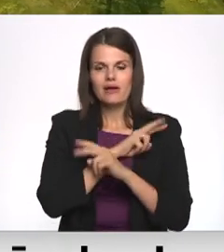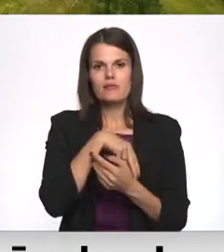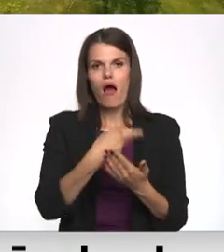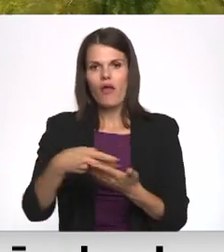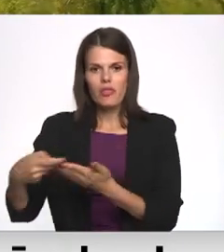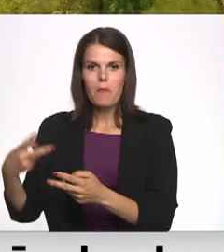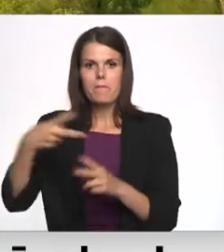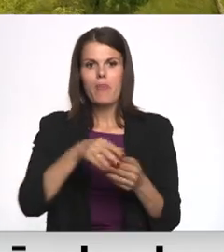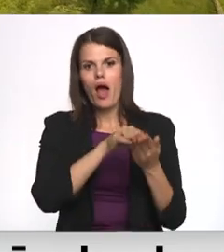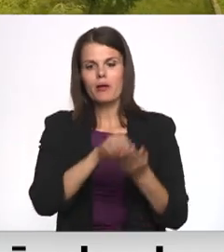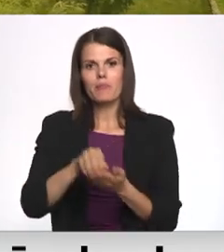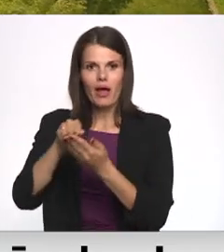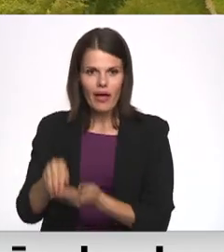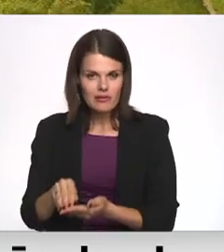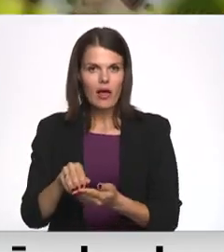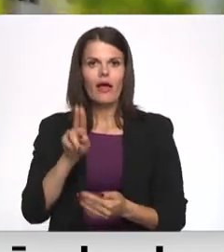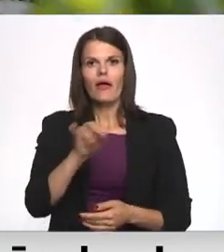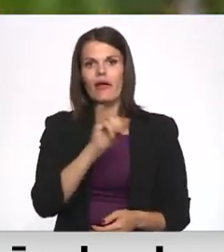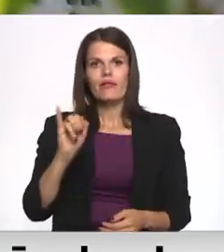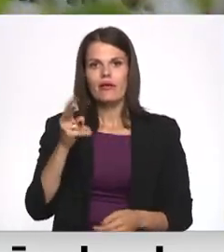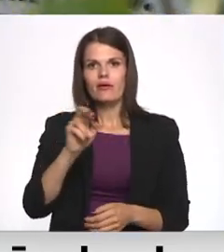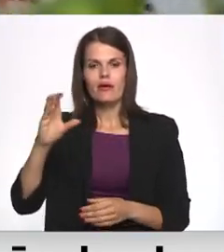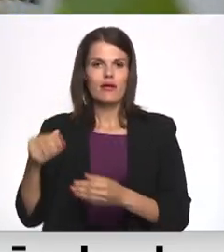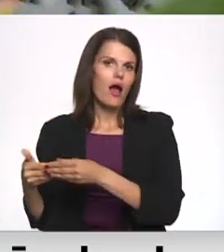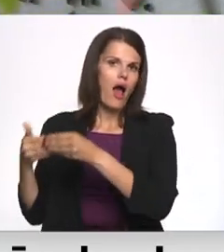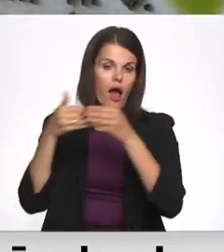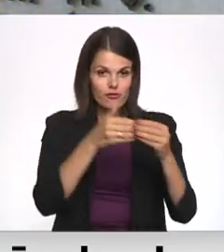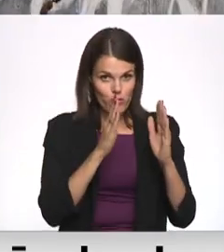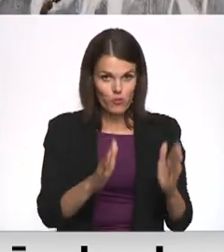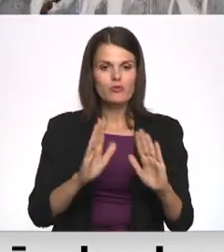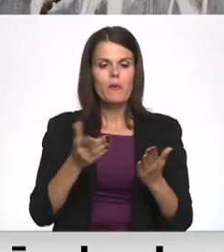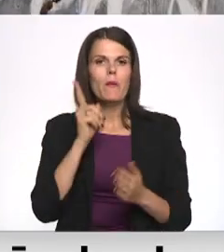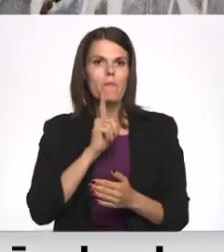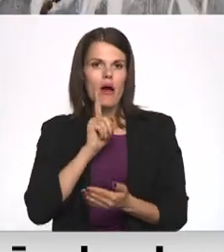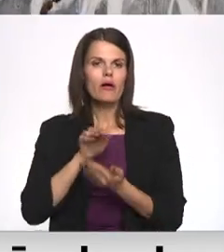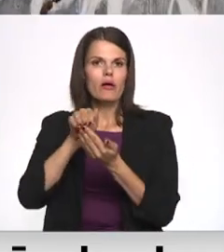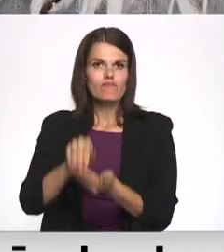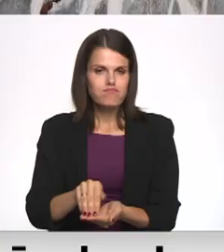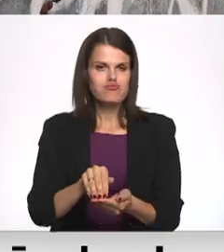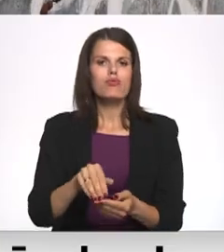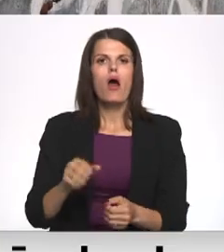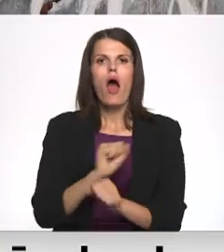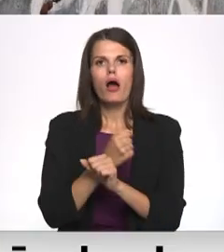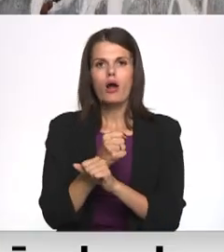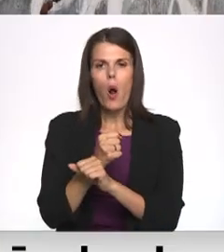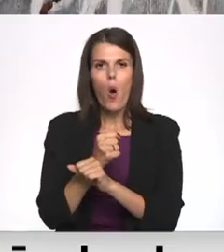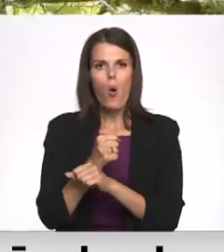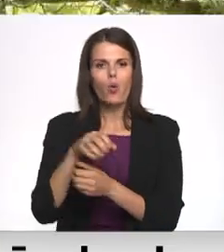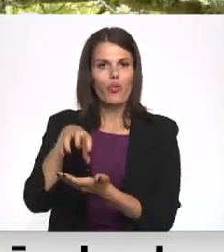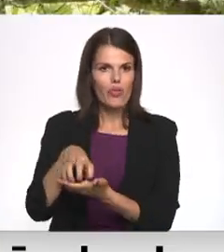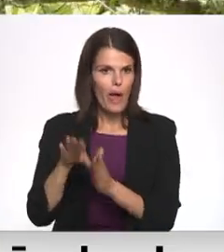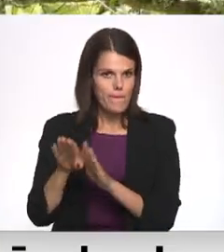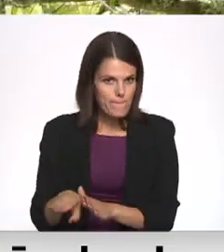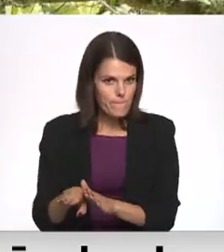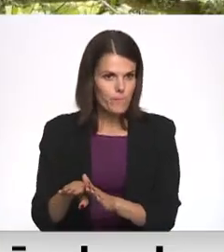pārbedīšanai padomju karavīru kapos Nīkrātas pagastā tiks uzglabāti kaulu depo. Uz Nīkrātas tiks pārcelts arī piemiņas plāksnes